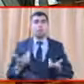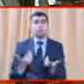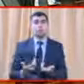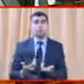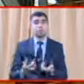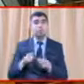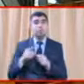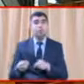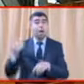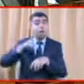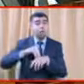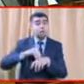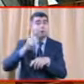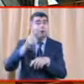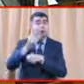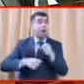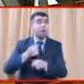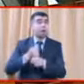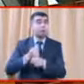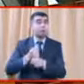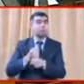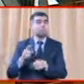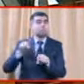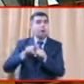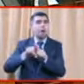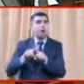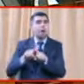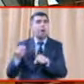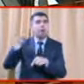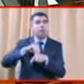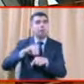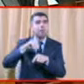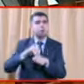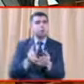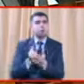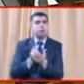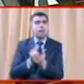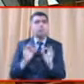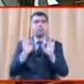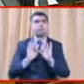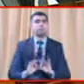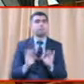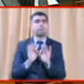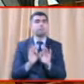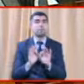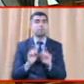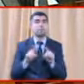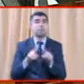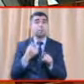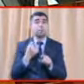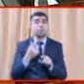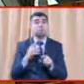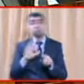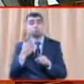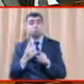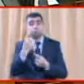تكروا على الاقل لمده سنه. واذا كان المبلغ المالي اللي كيطلب منا كل تلميذ تقريبا 5000 درهم